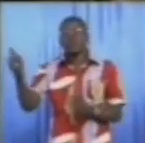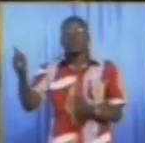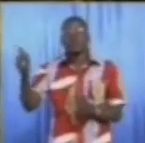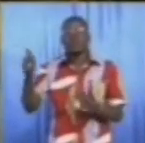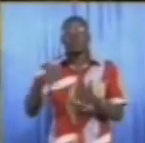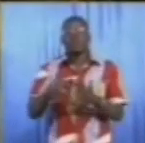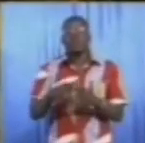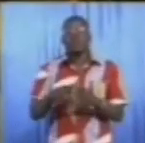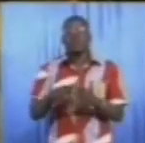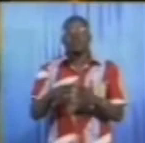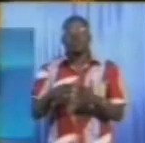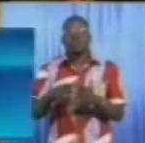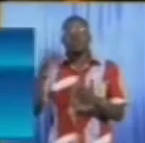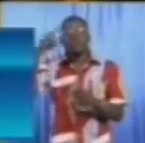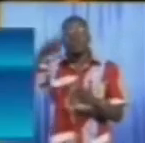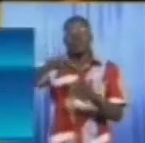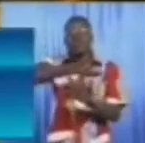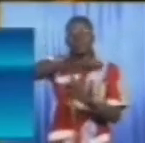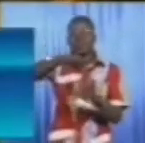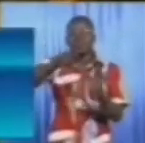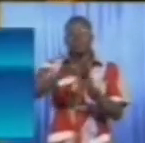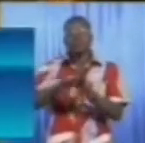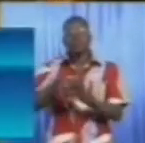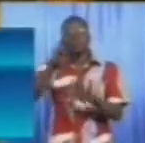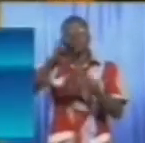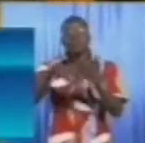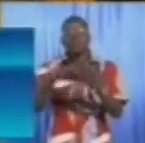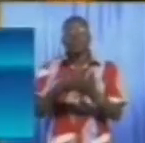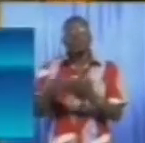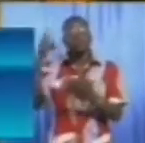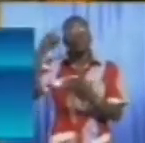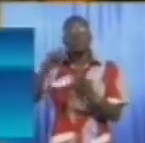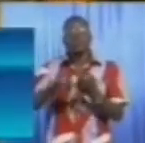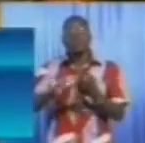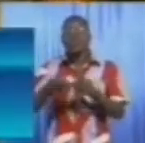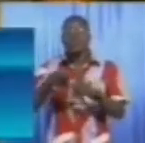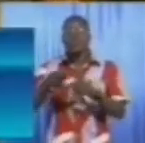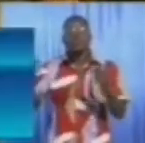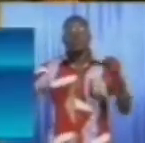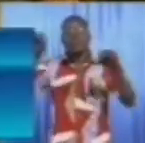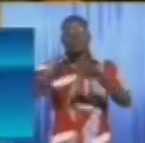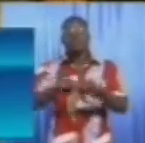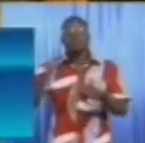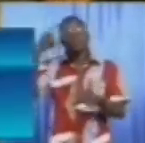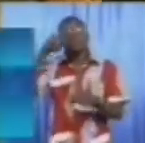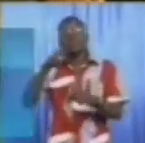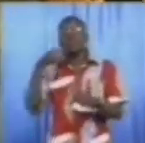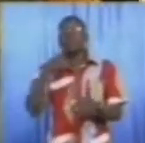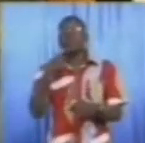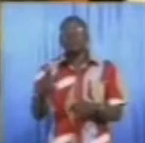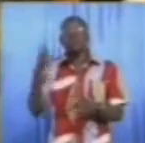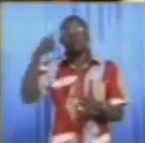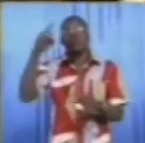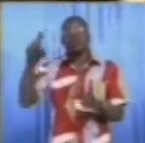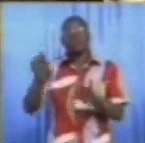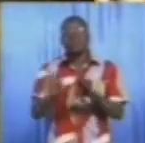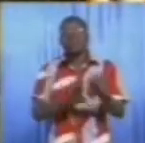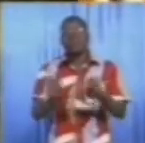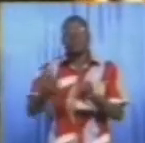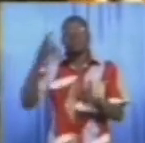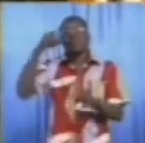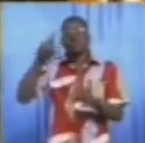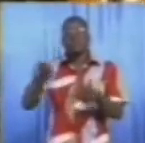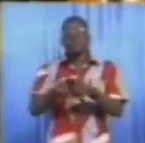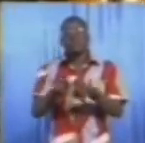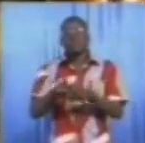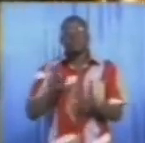beaucoup par rapport au environnement global qui n'est pas tellement amical. La crise économique mondiale, ça existe toujours, ça persiste. Donc on